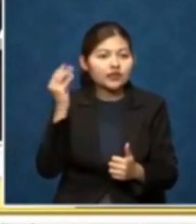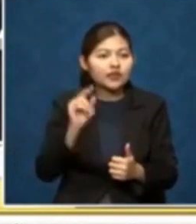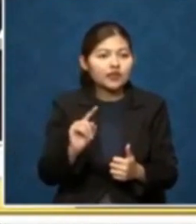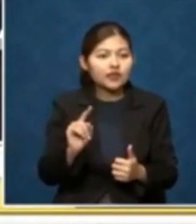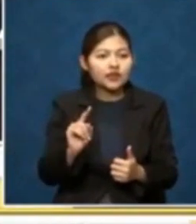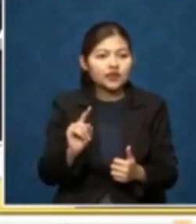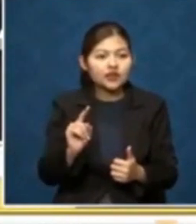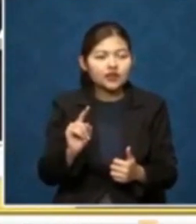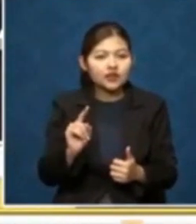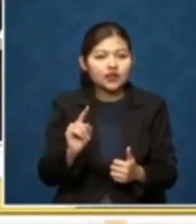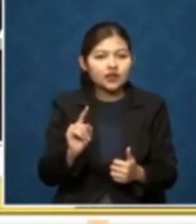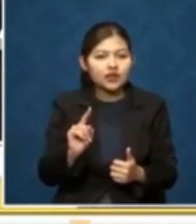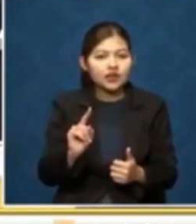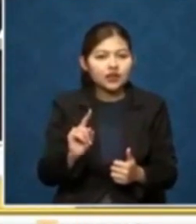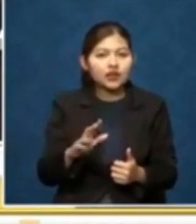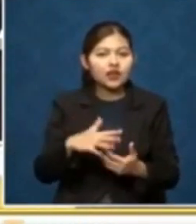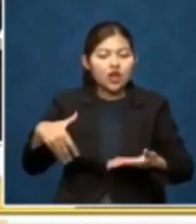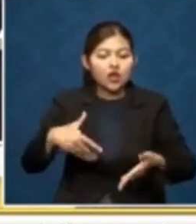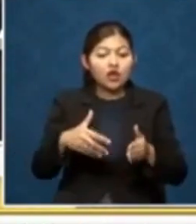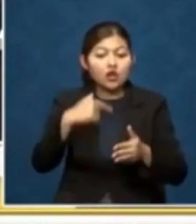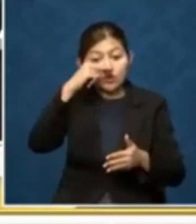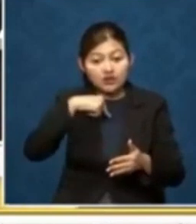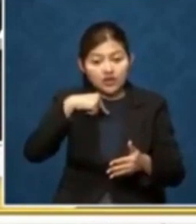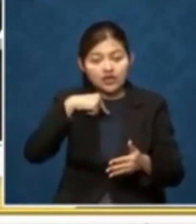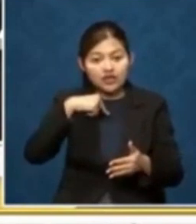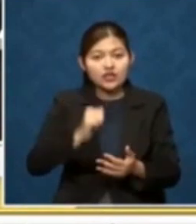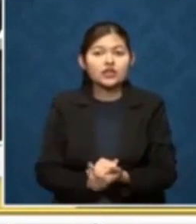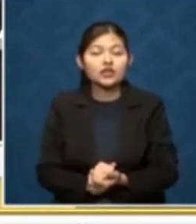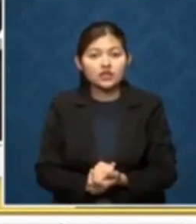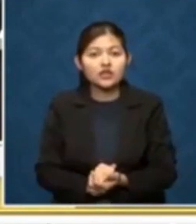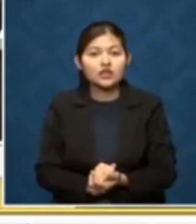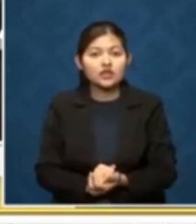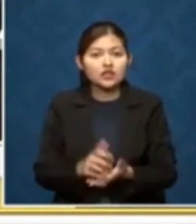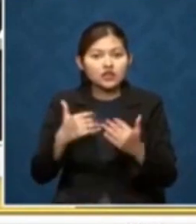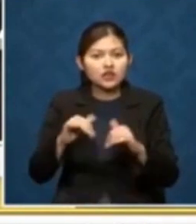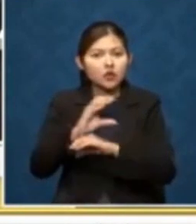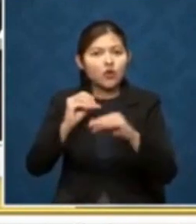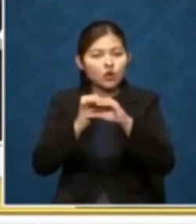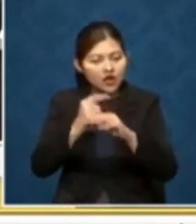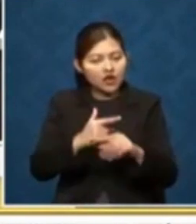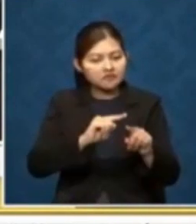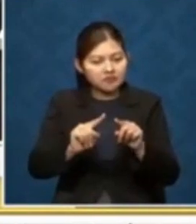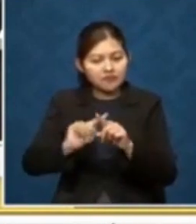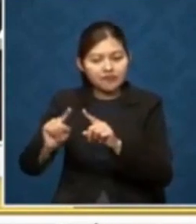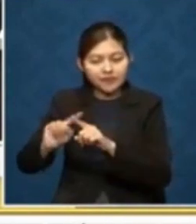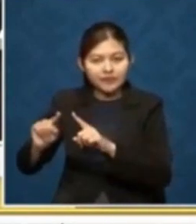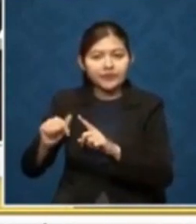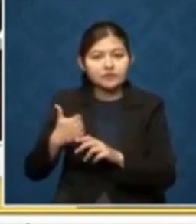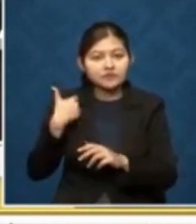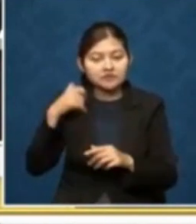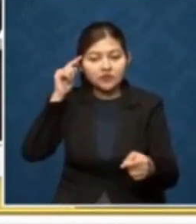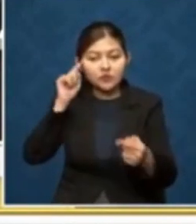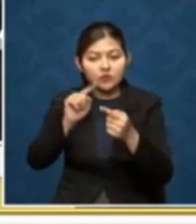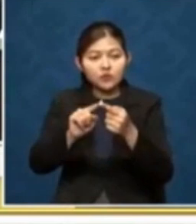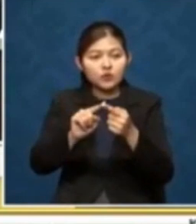ล่าได้ยินคลองไทยจนมาวันนี้ได้ยินแลนด์บริดจ์อีกแล้วนะคะซึ่งมีโครงการหลายๆโครงการที่มีจุดประส